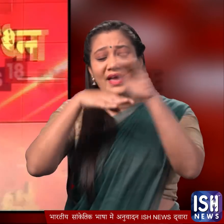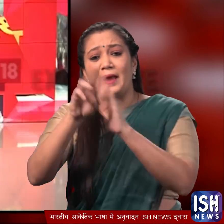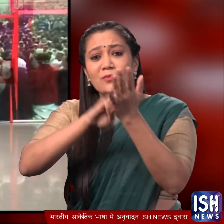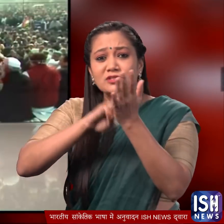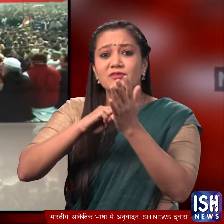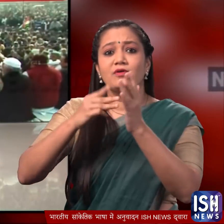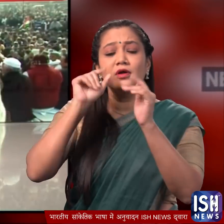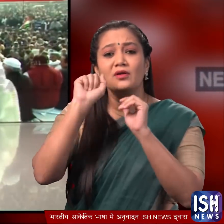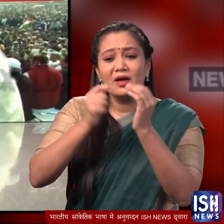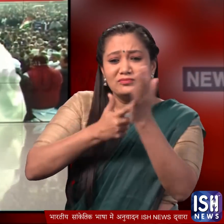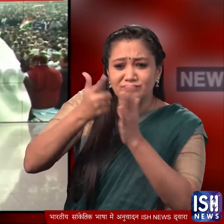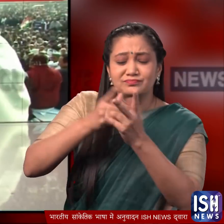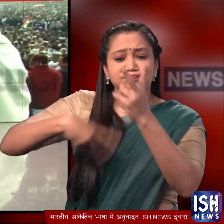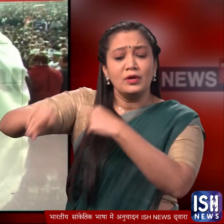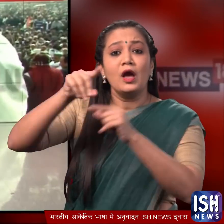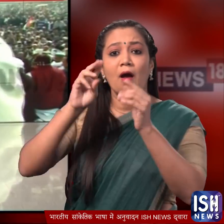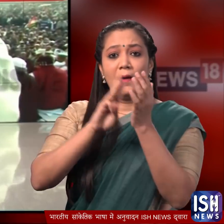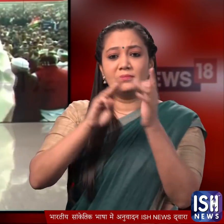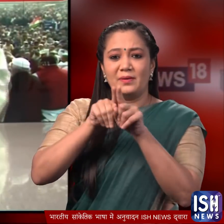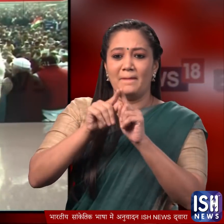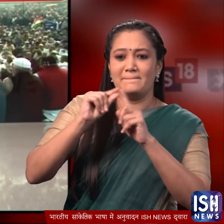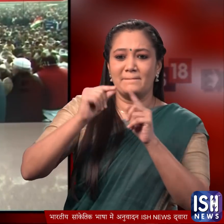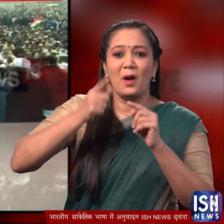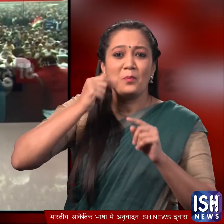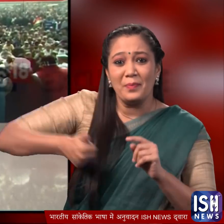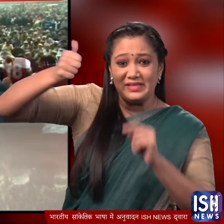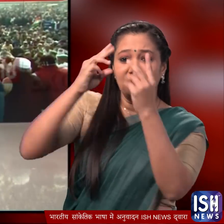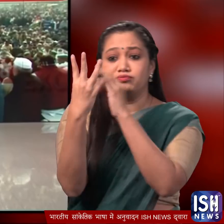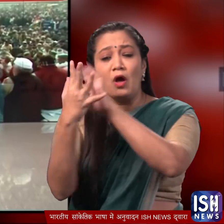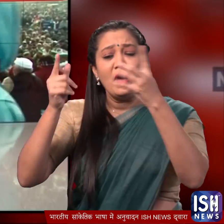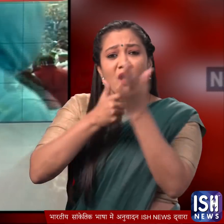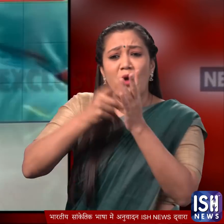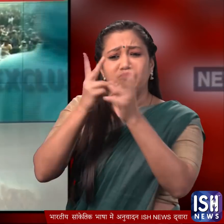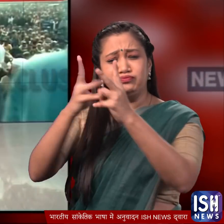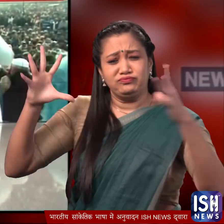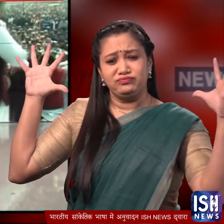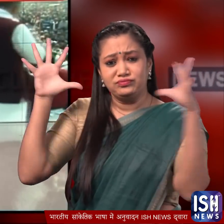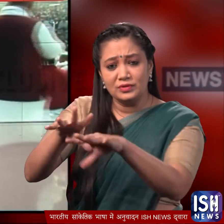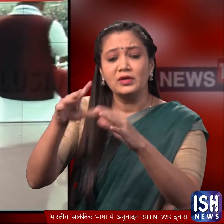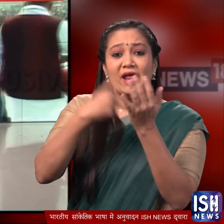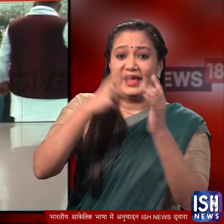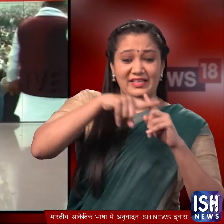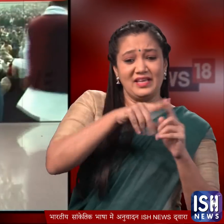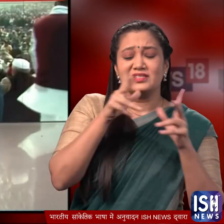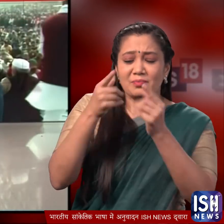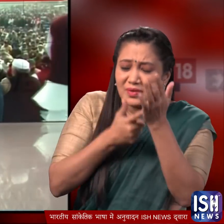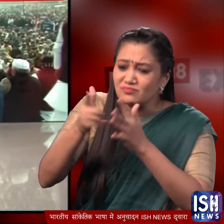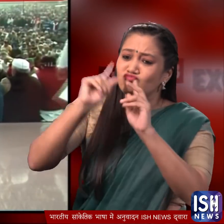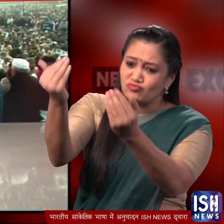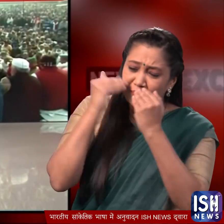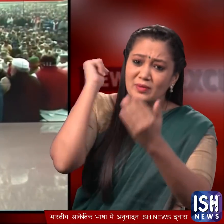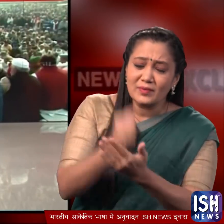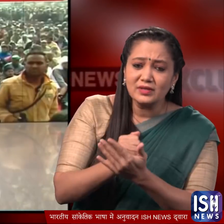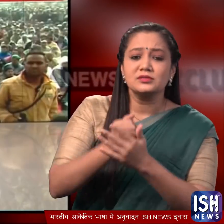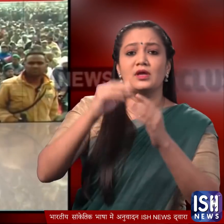मुजफ्फरनगर में किसान महापंचायत हुई। एक दिन पहले ही गाजीपुर बॉर्डर से किसान नेता राकेश टिकैत ने किसानों से भावुक अपील की थी, जिसके बाद